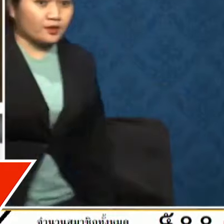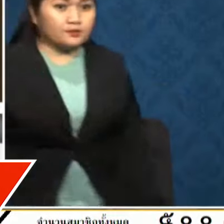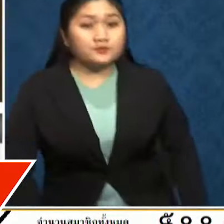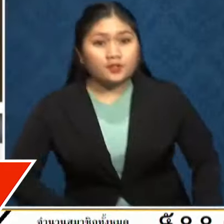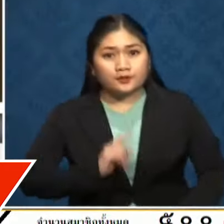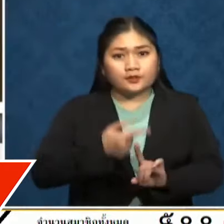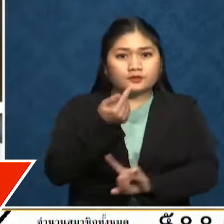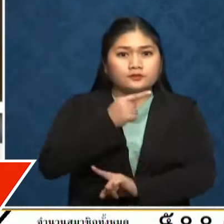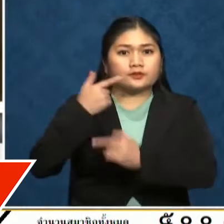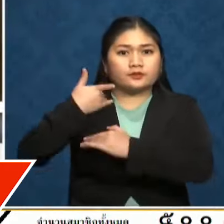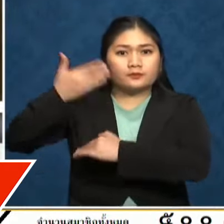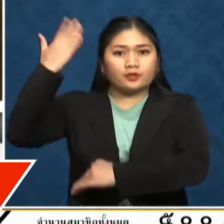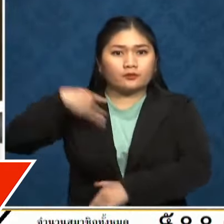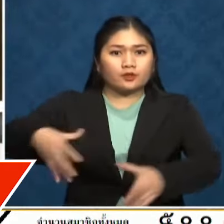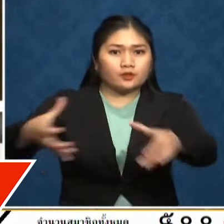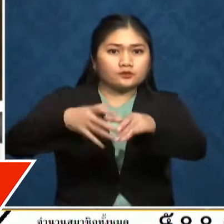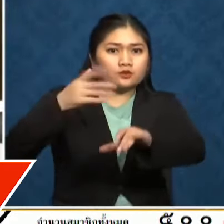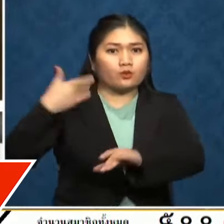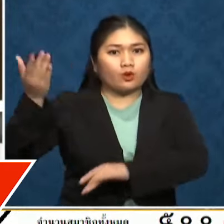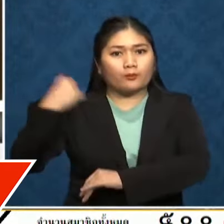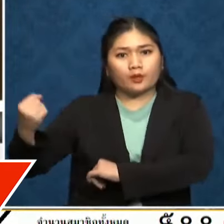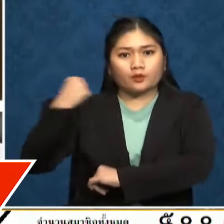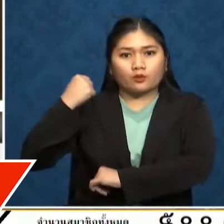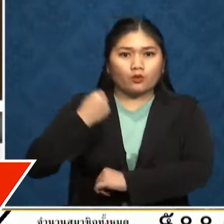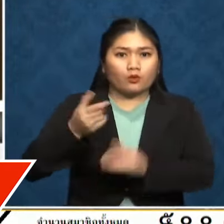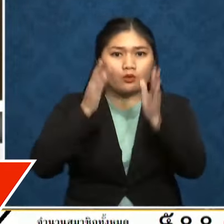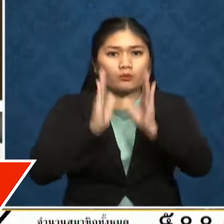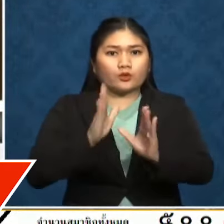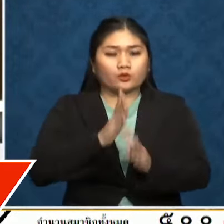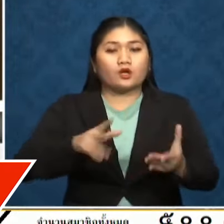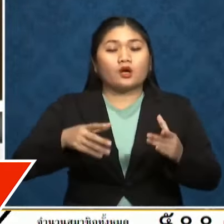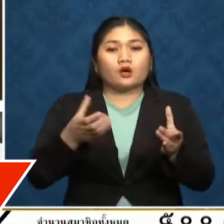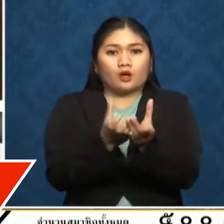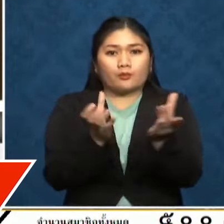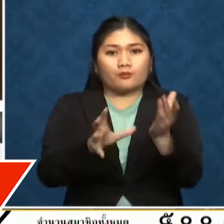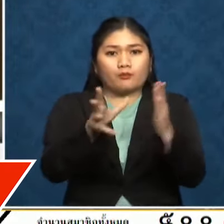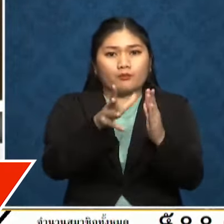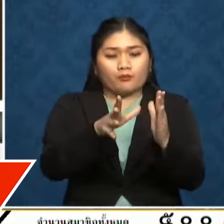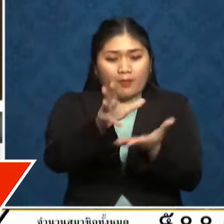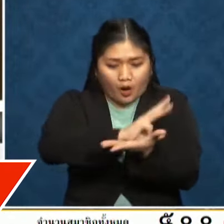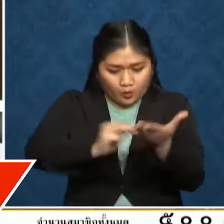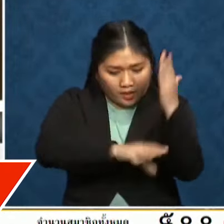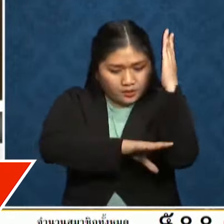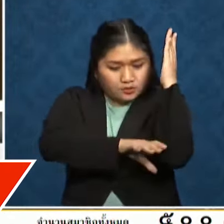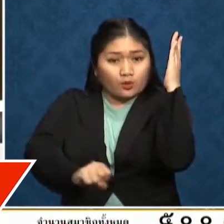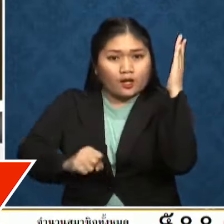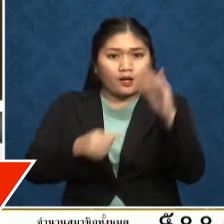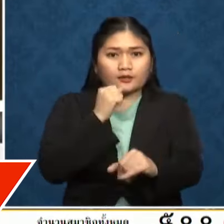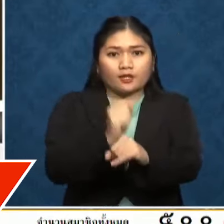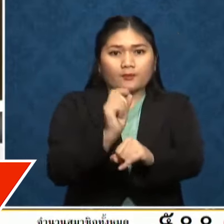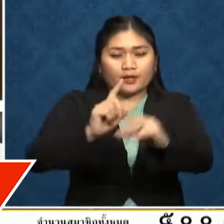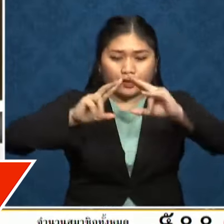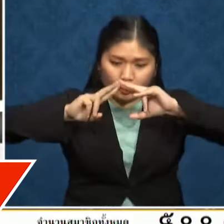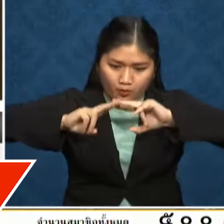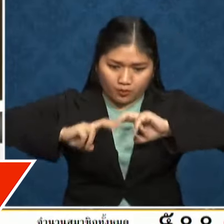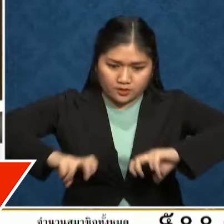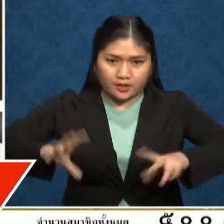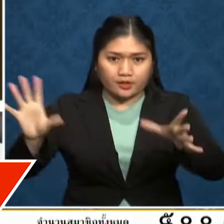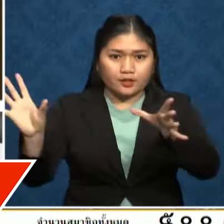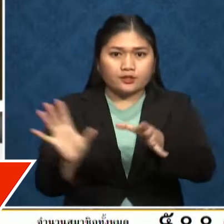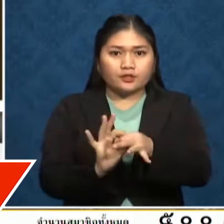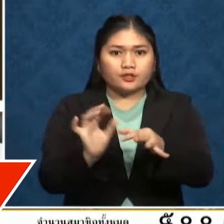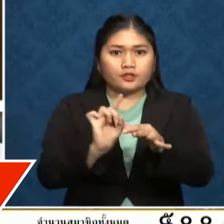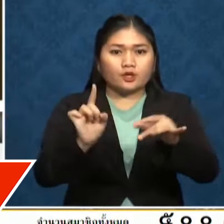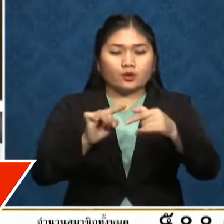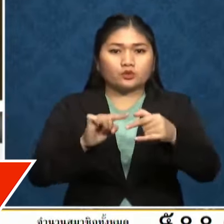นาสังคม แลคามมนคงของมนุษย์ได้ให้คณะนิติศาสต์ มหาวิยายศงขา นัคลินทำการวิจัยที่เกี่วข้อง